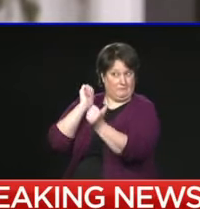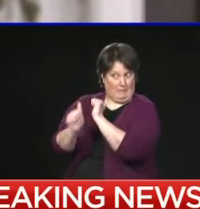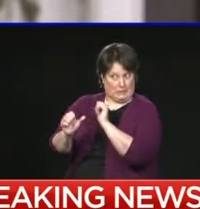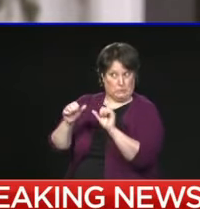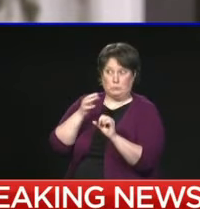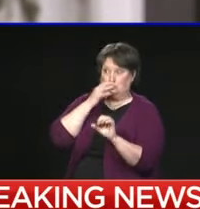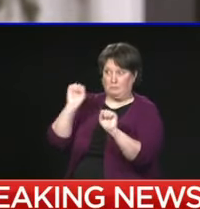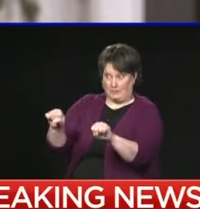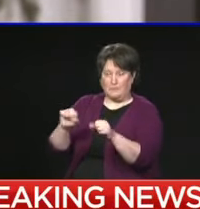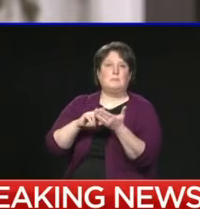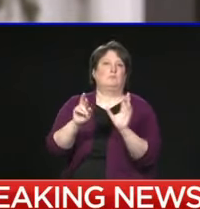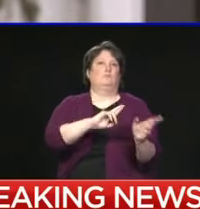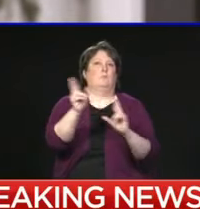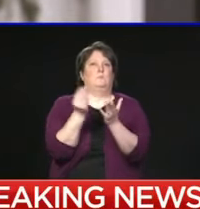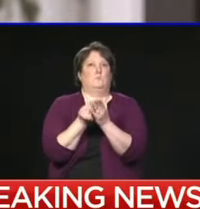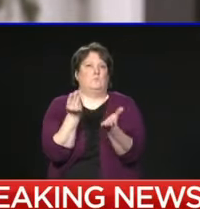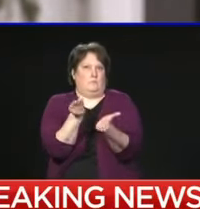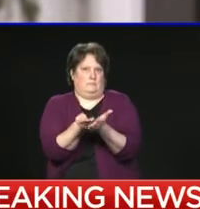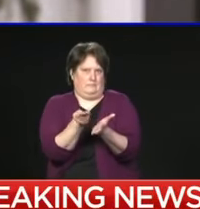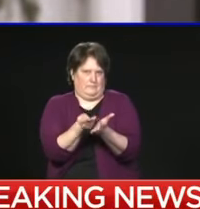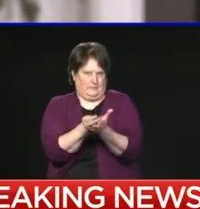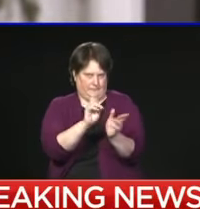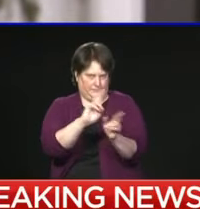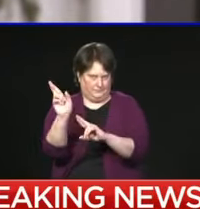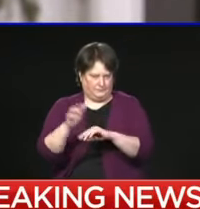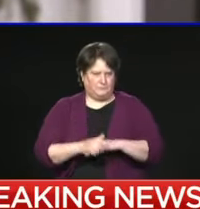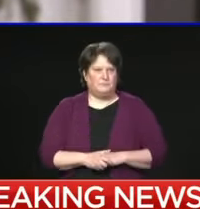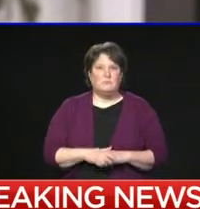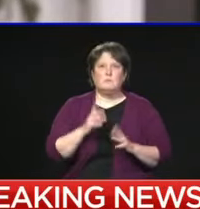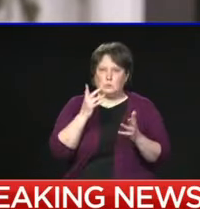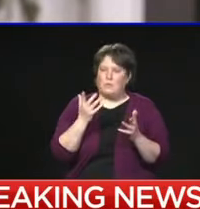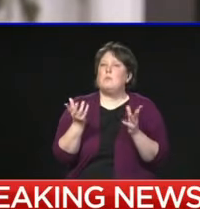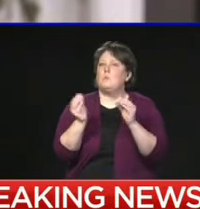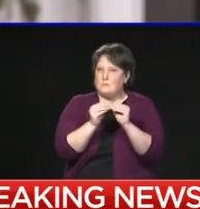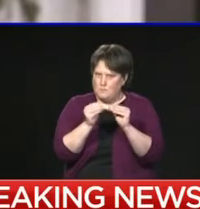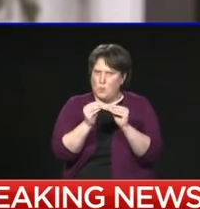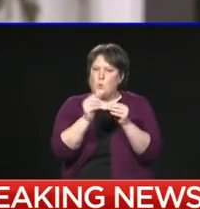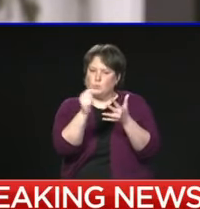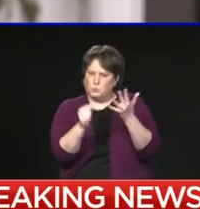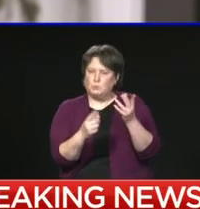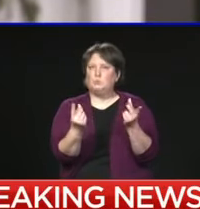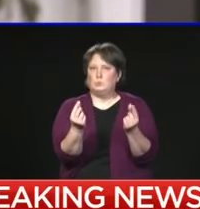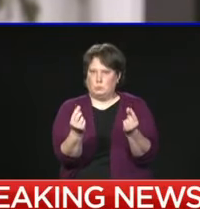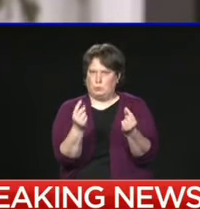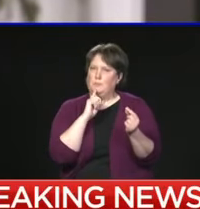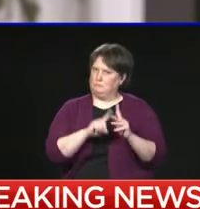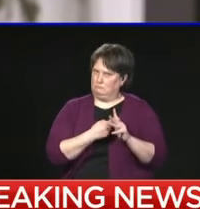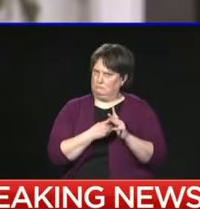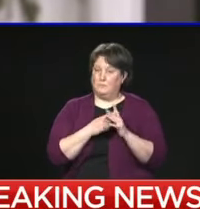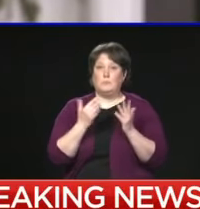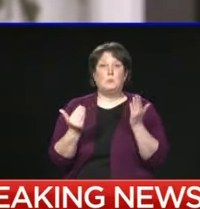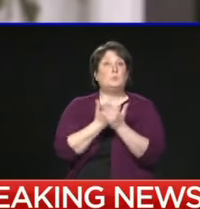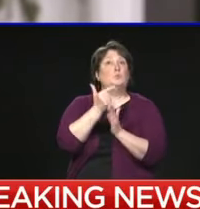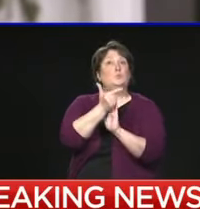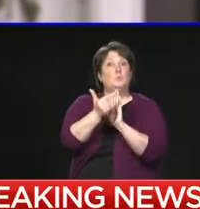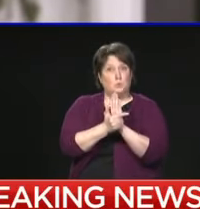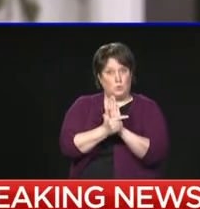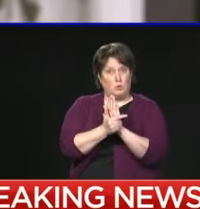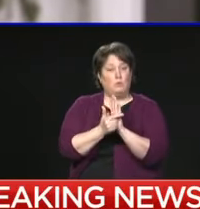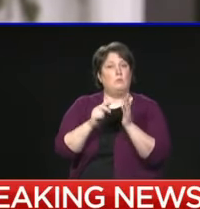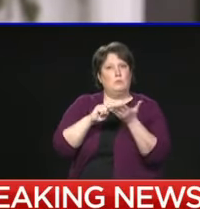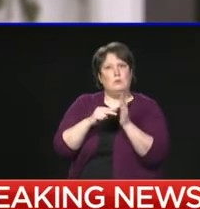à annoncer. Et ce n'est qu'un début. Mais cette nouvelle loi nous permet de prendre les mesures nécessaires pour vous